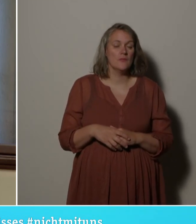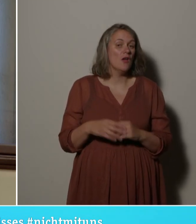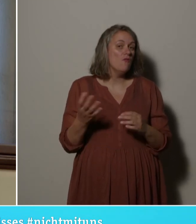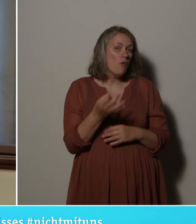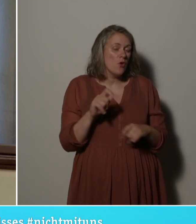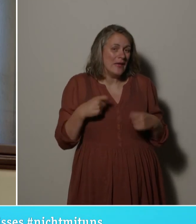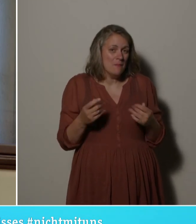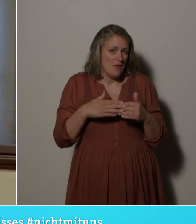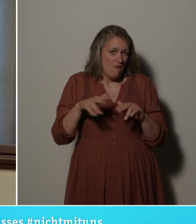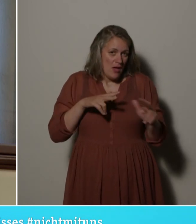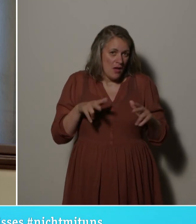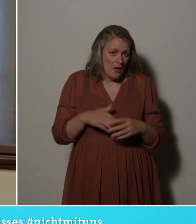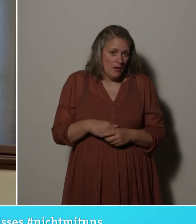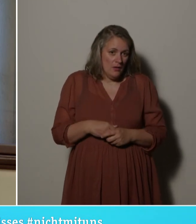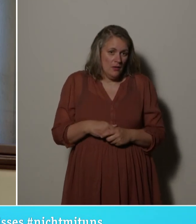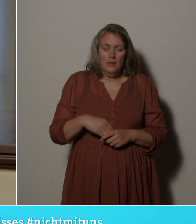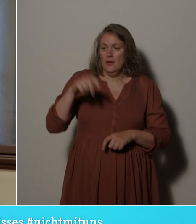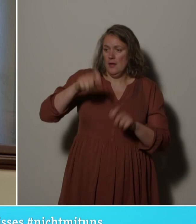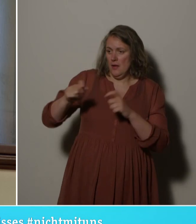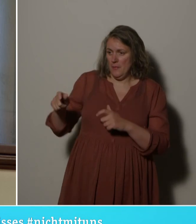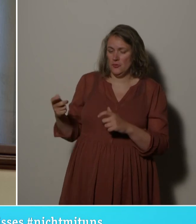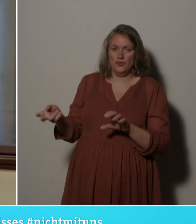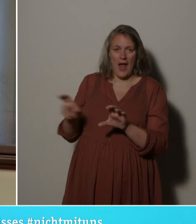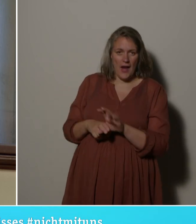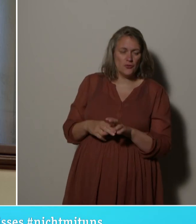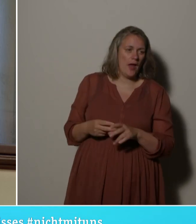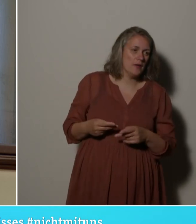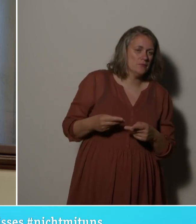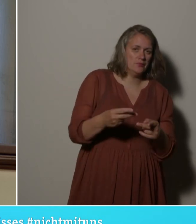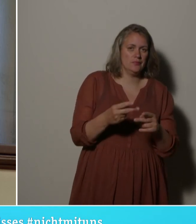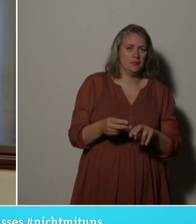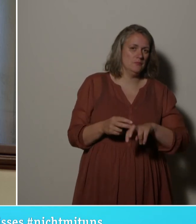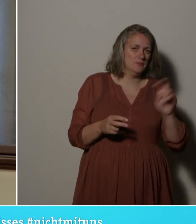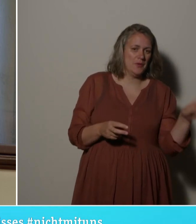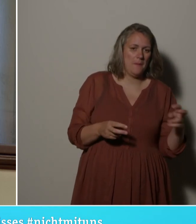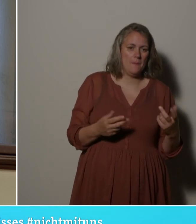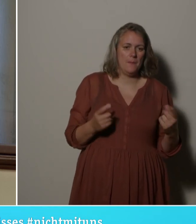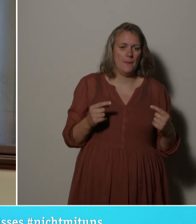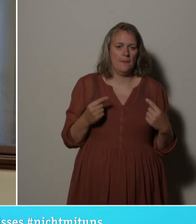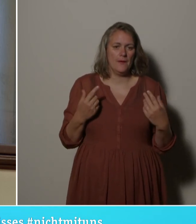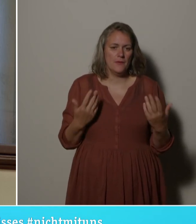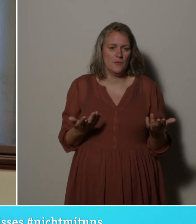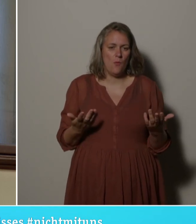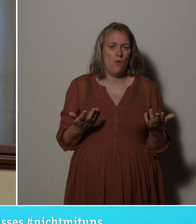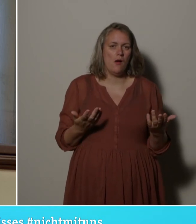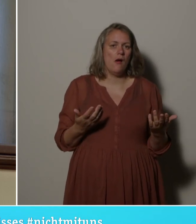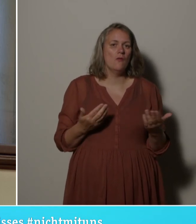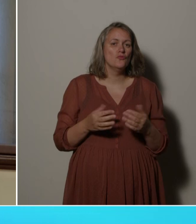Nahverkehrs? Leute von A nach B zu bringen auf einer Strecke, die man gewöhnlicherweise nicht